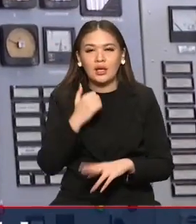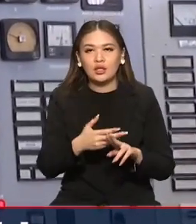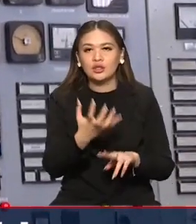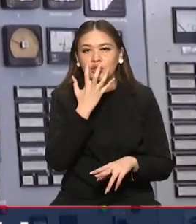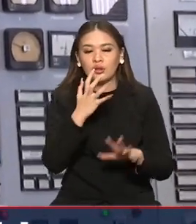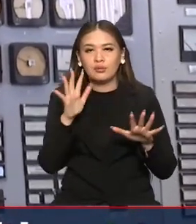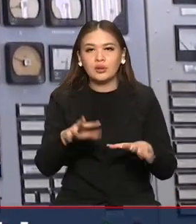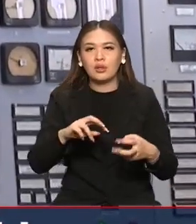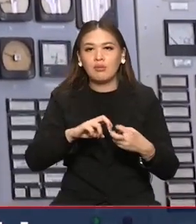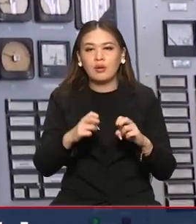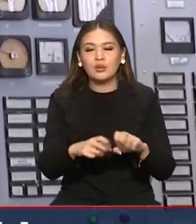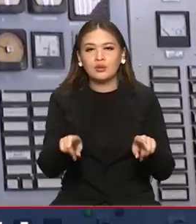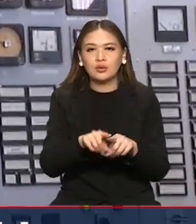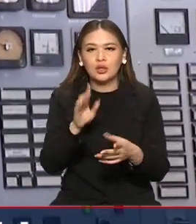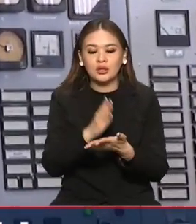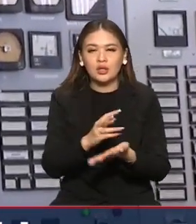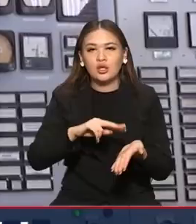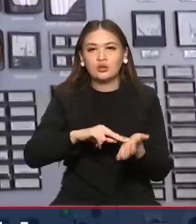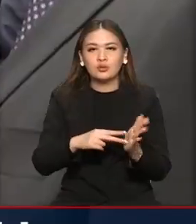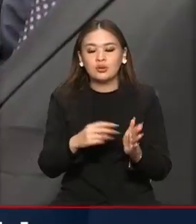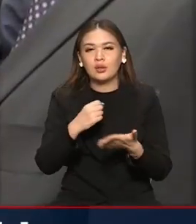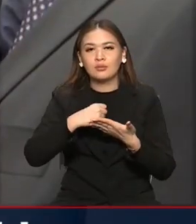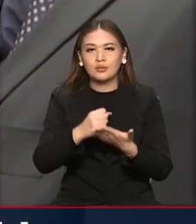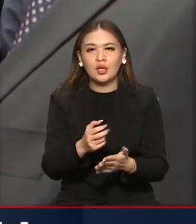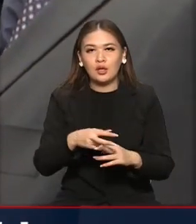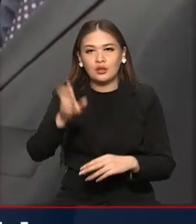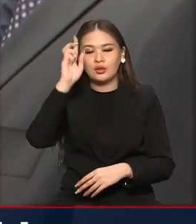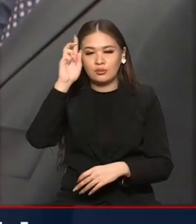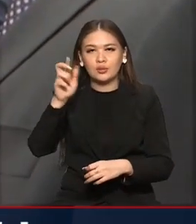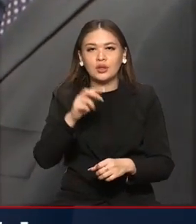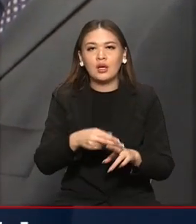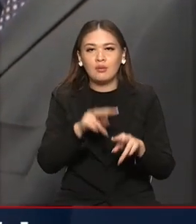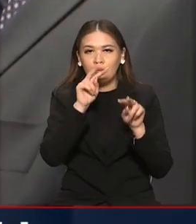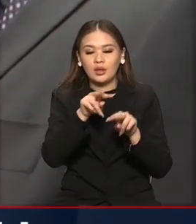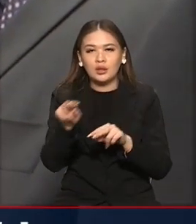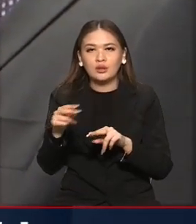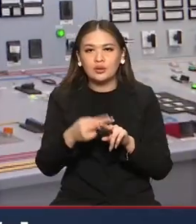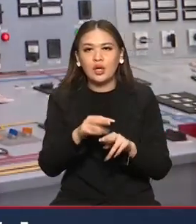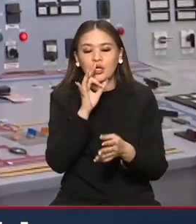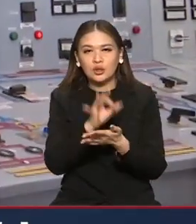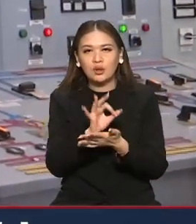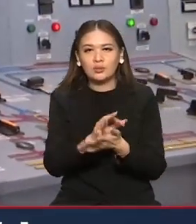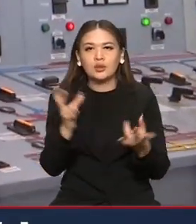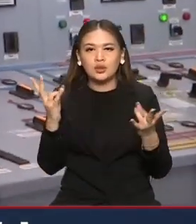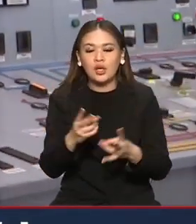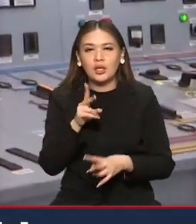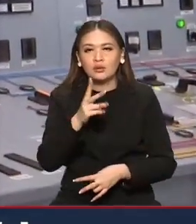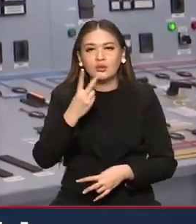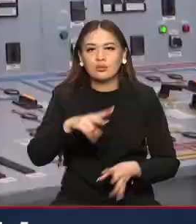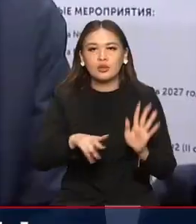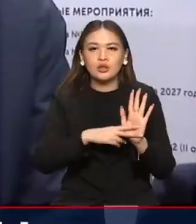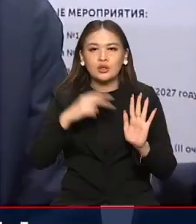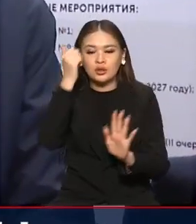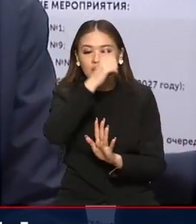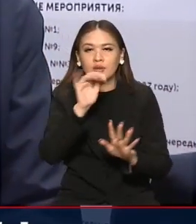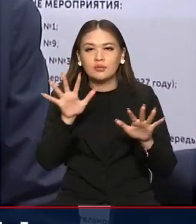де проблемалар бар. Жоспар бекітіліпті. Үкімет бақылауында, бірақ қос тараптында жауапкершілігі болуы керек. 2027 жылға дейін